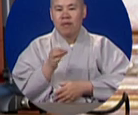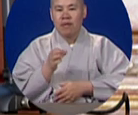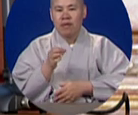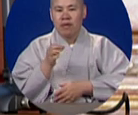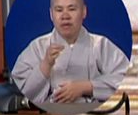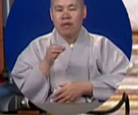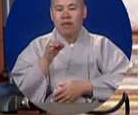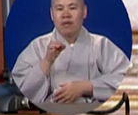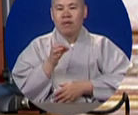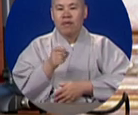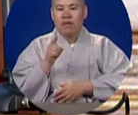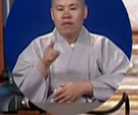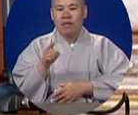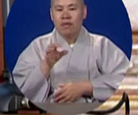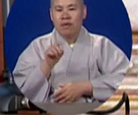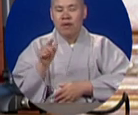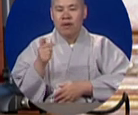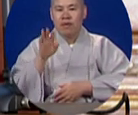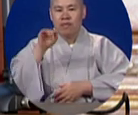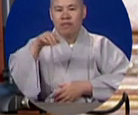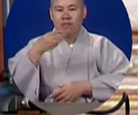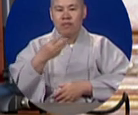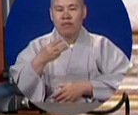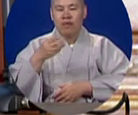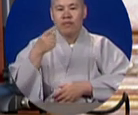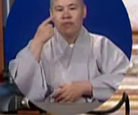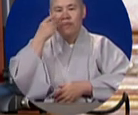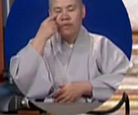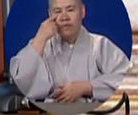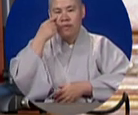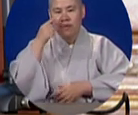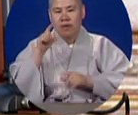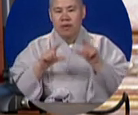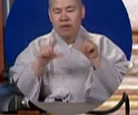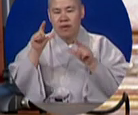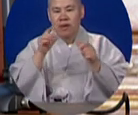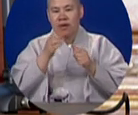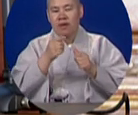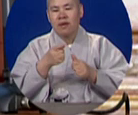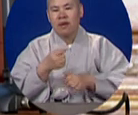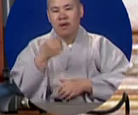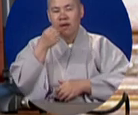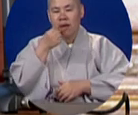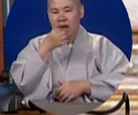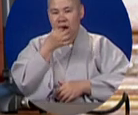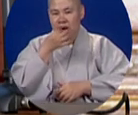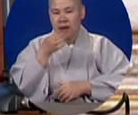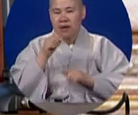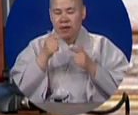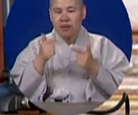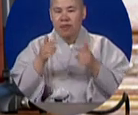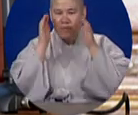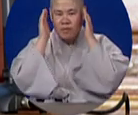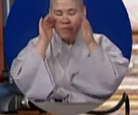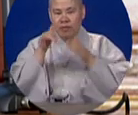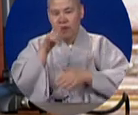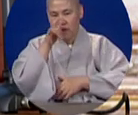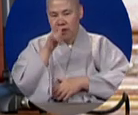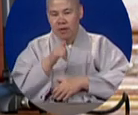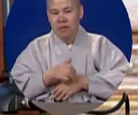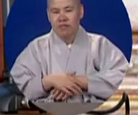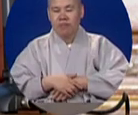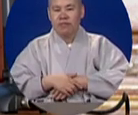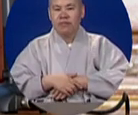공부라 눈에는 색에 집착하지 않는 공부가 있다 눈도 공부해야 됩니다